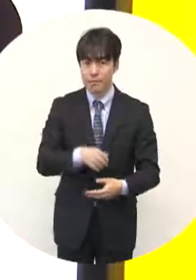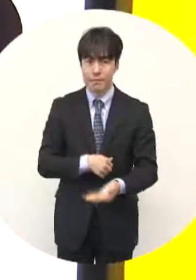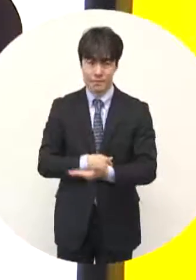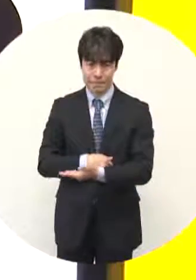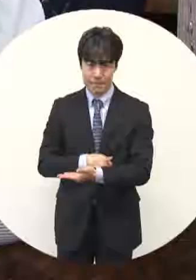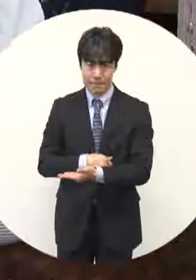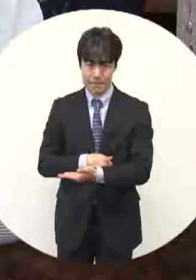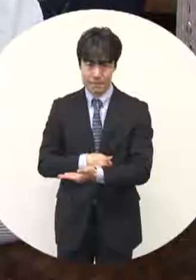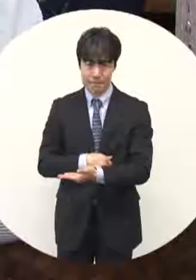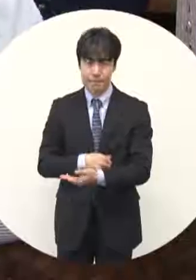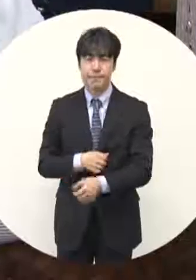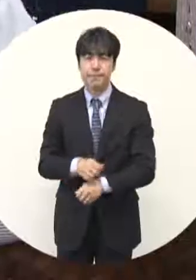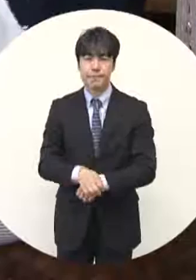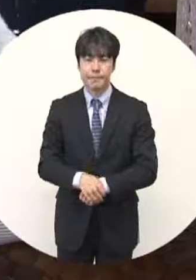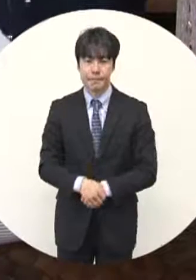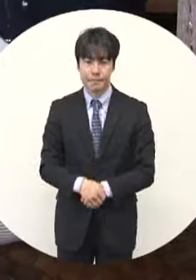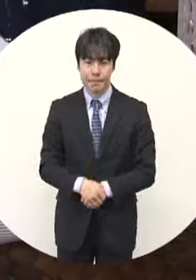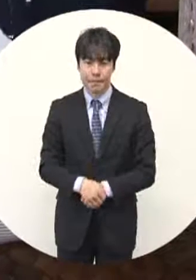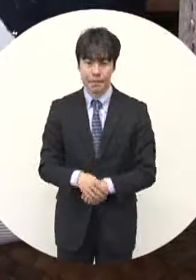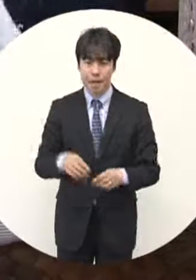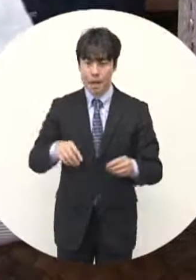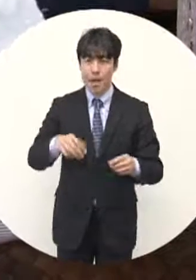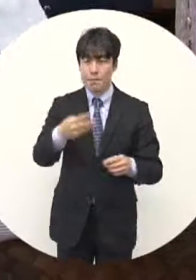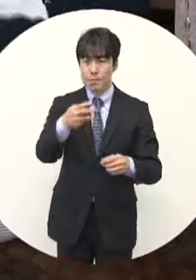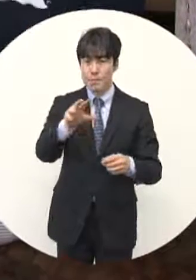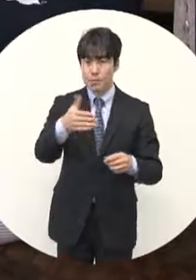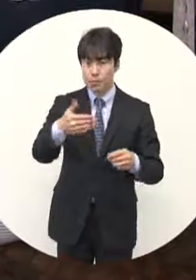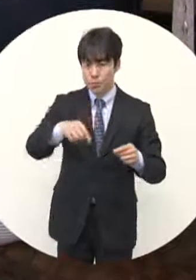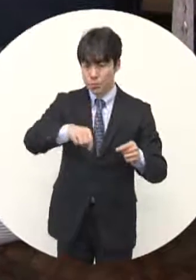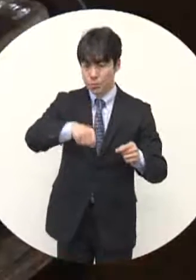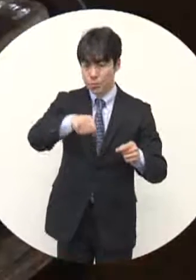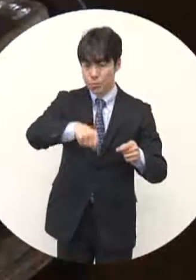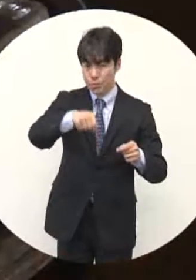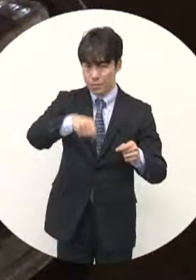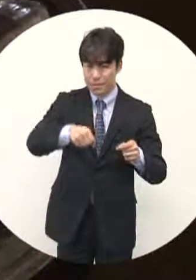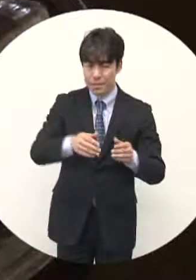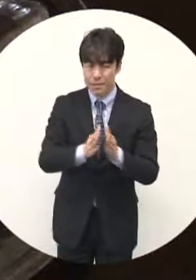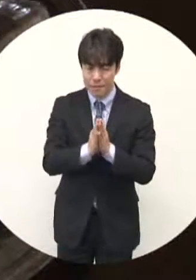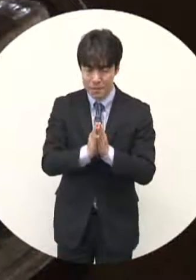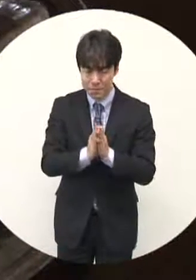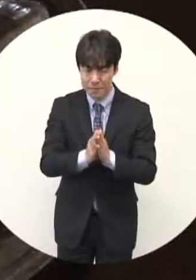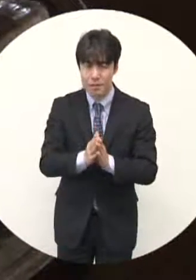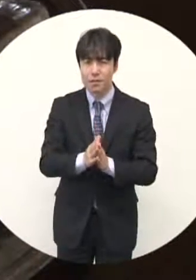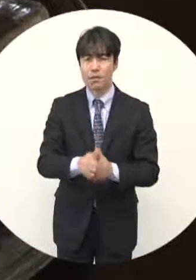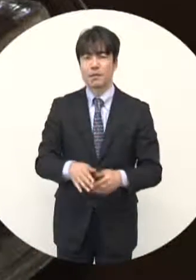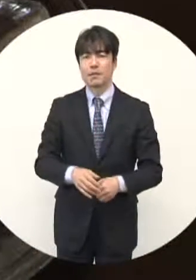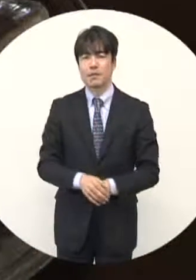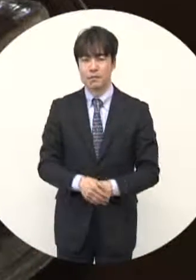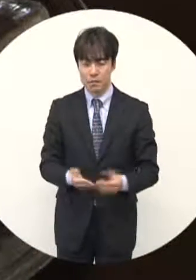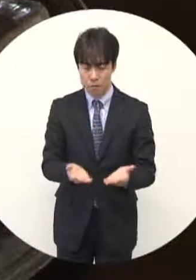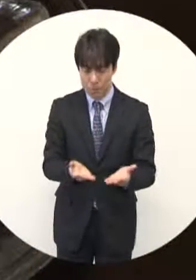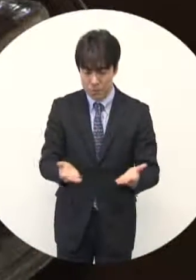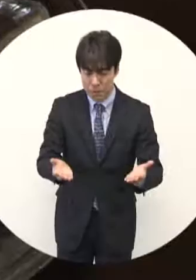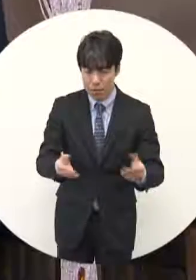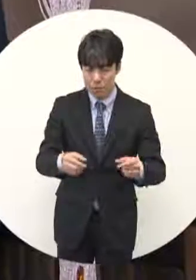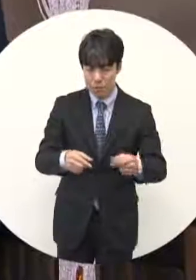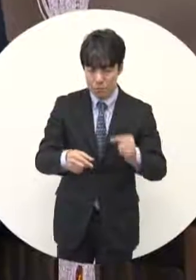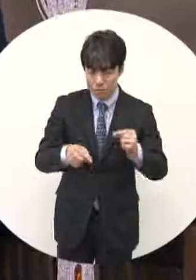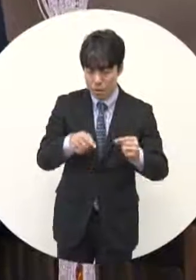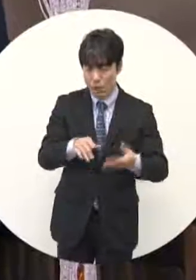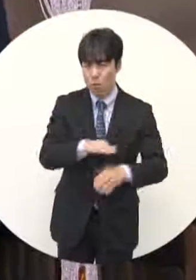。 ではミルクティーいただきます。食器もおしゃれですね。